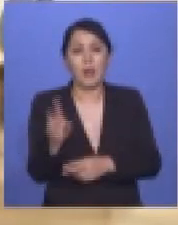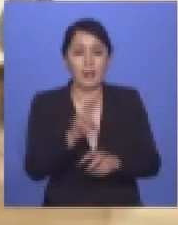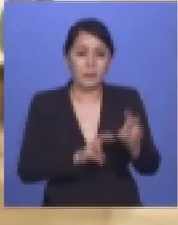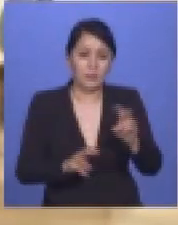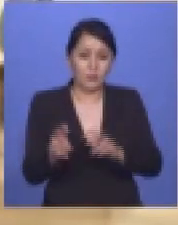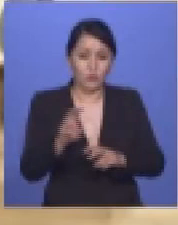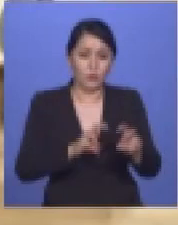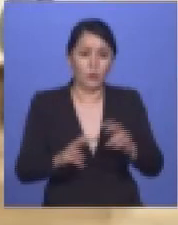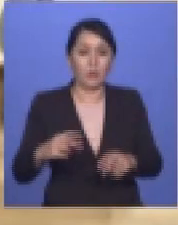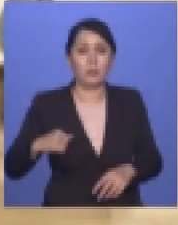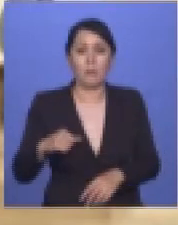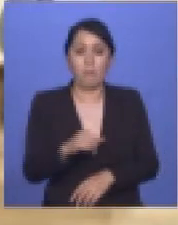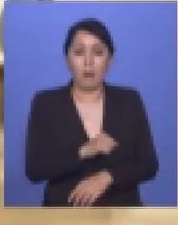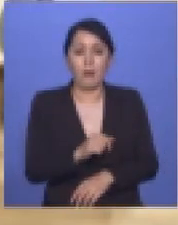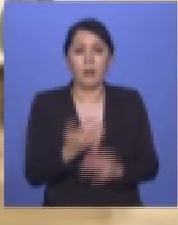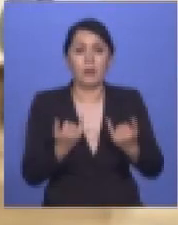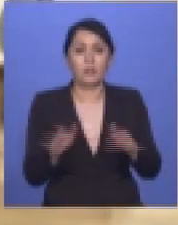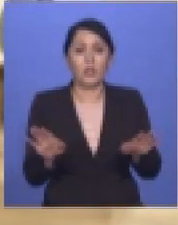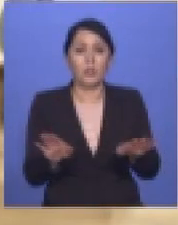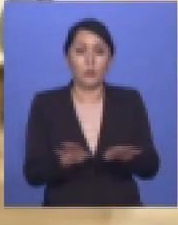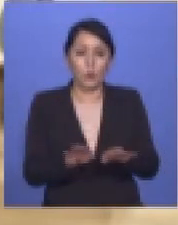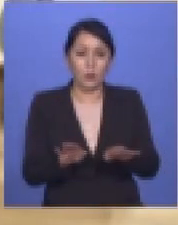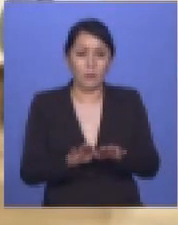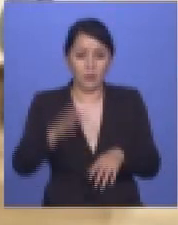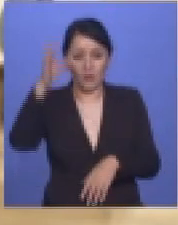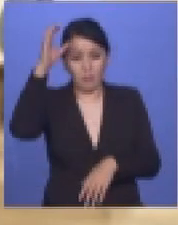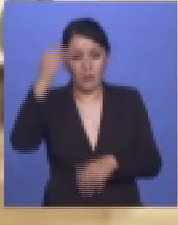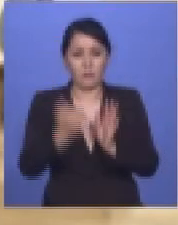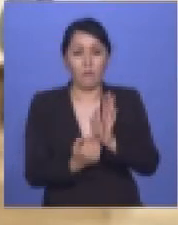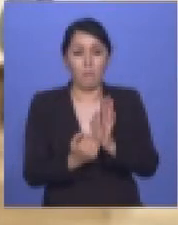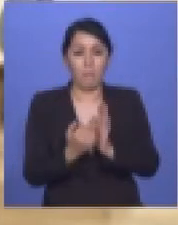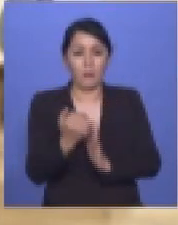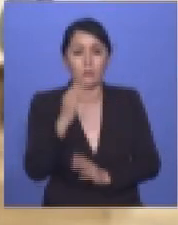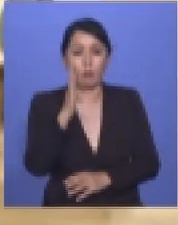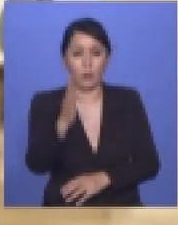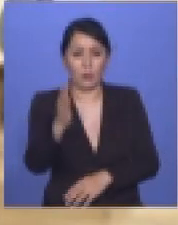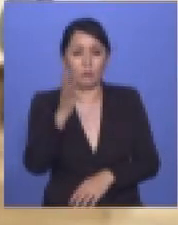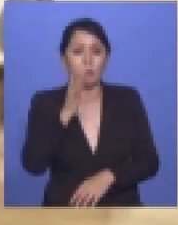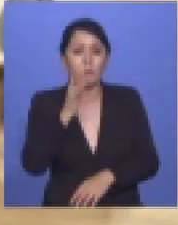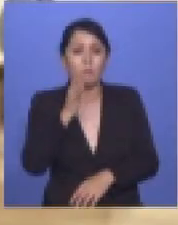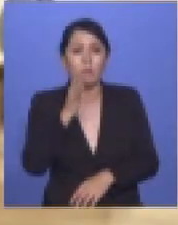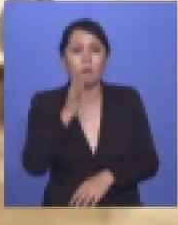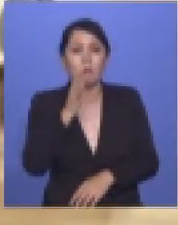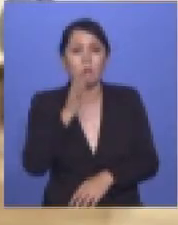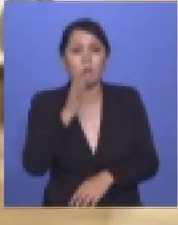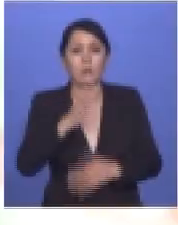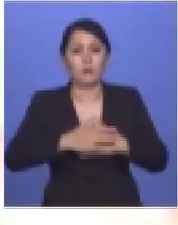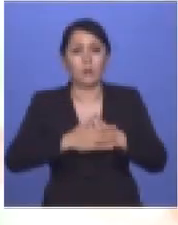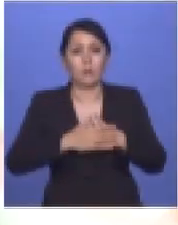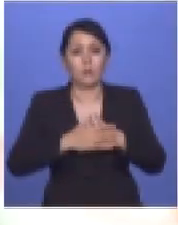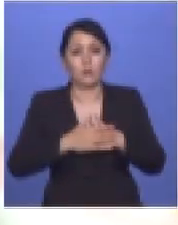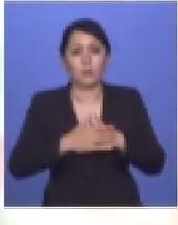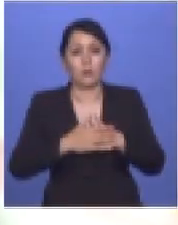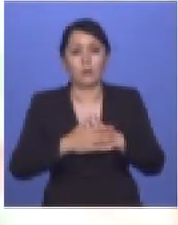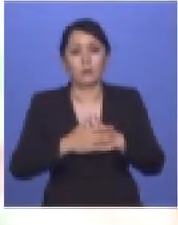жатырмын. Қазір деңгейімді өсіріп жоғарылап алғаннан кейін, алдағы уақытта тағы үлкейтеміз деп ойлаймын.